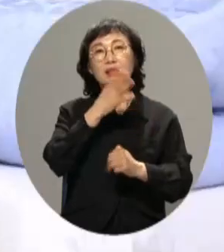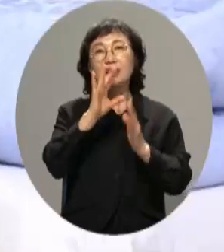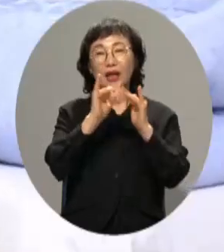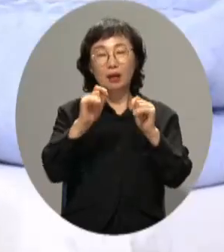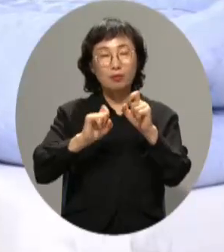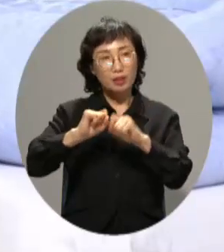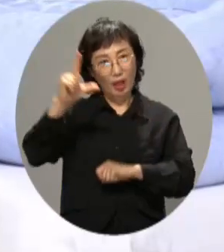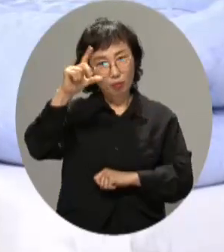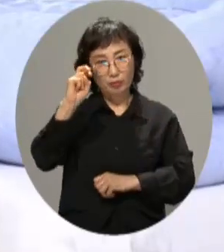나타났습니다